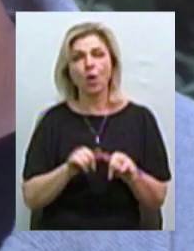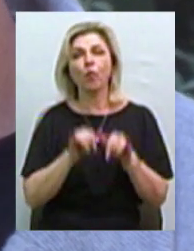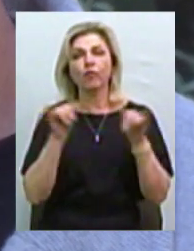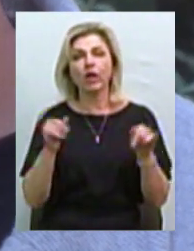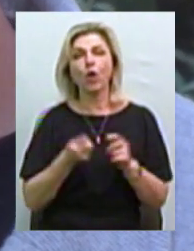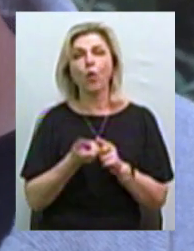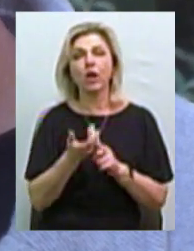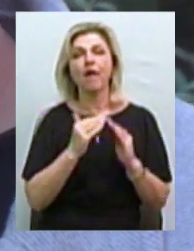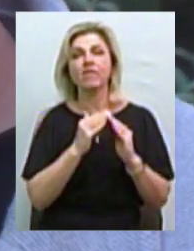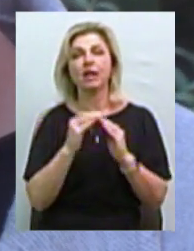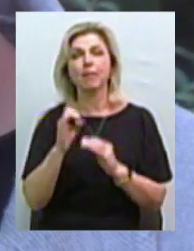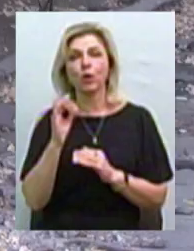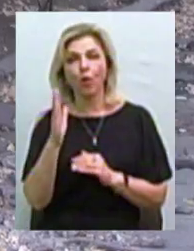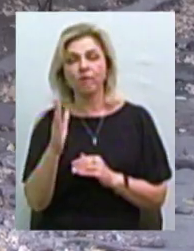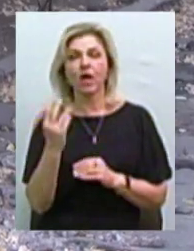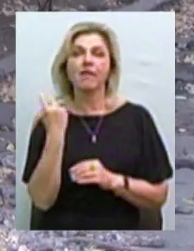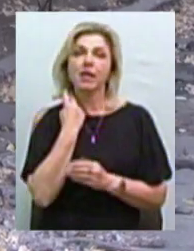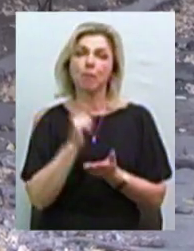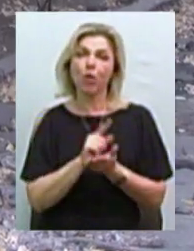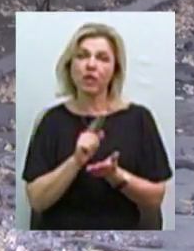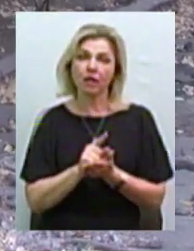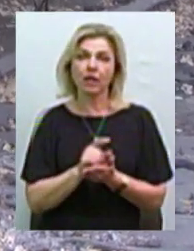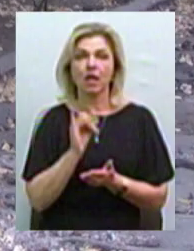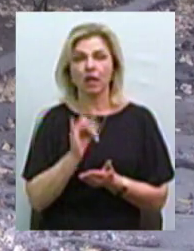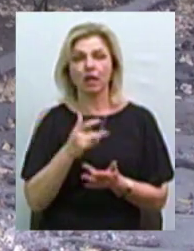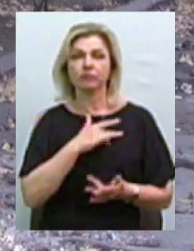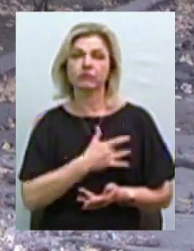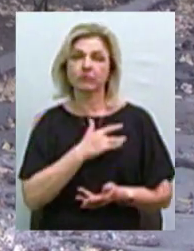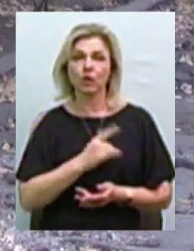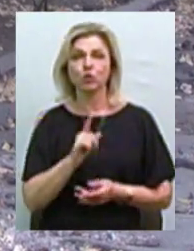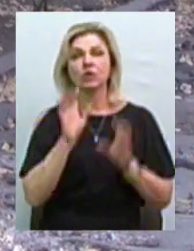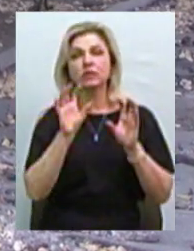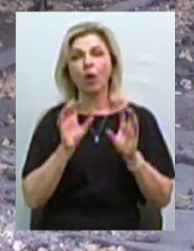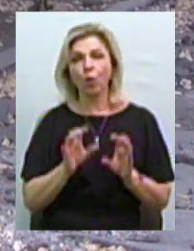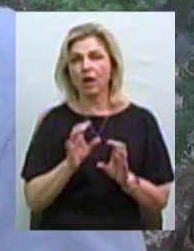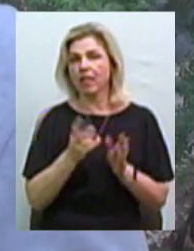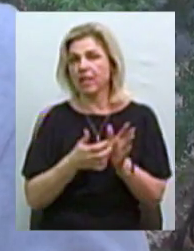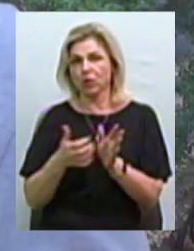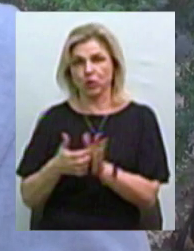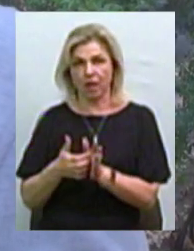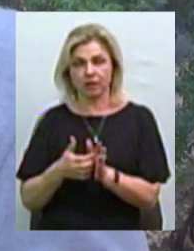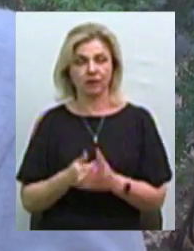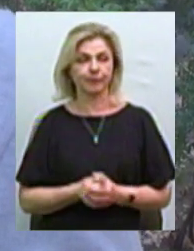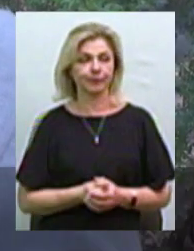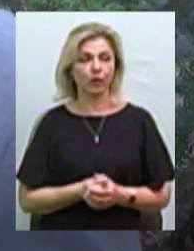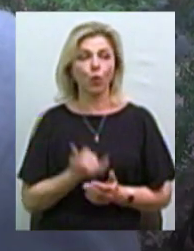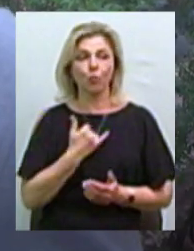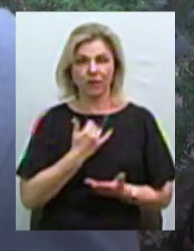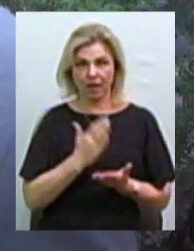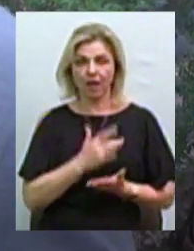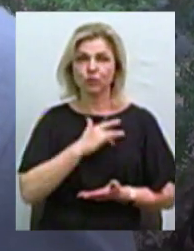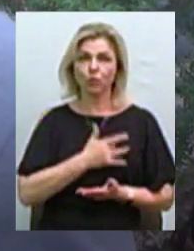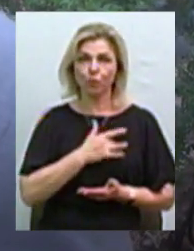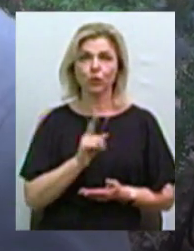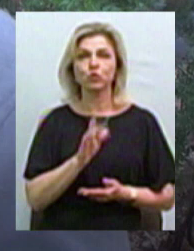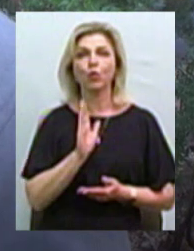фермерів, робочих місць та податків. В той же час висловлює сумніви, законопроект недосконалий. У мене є взагалі сумніви, що будуть радитись